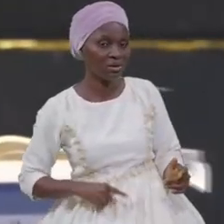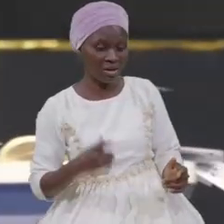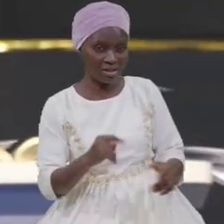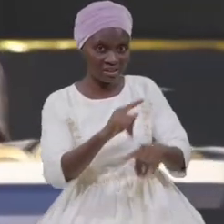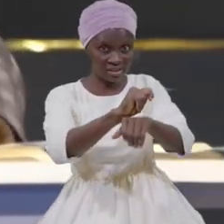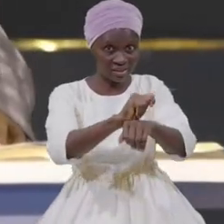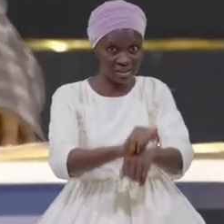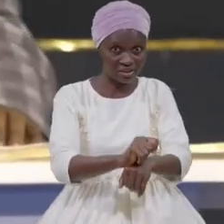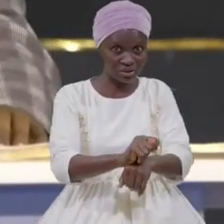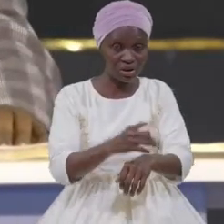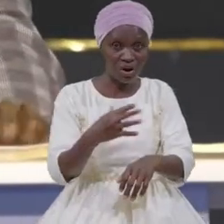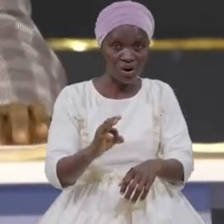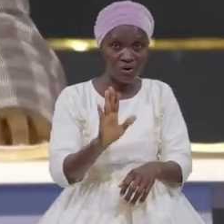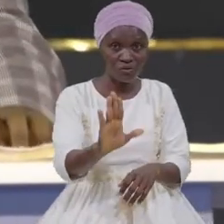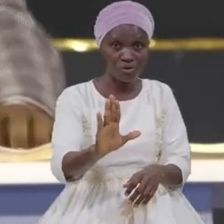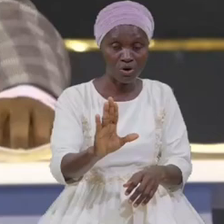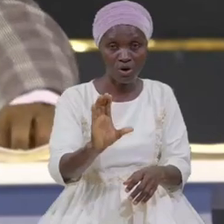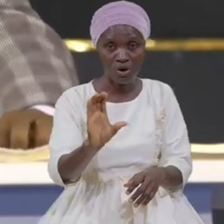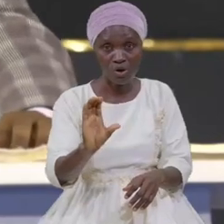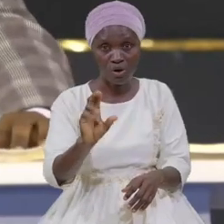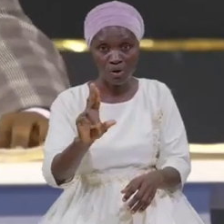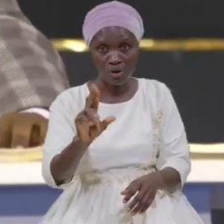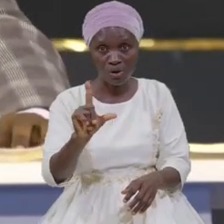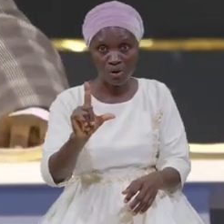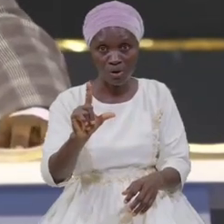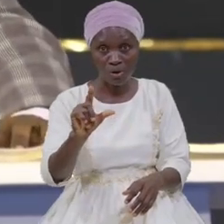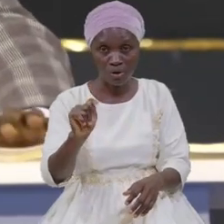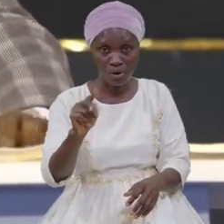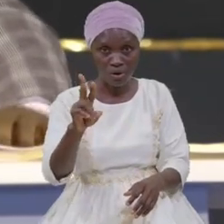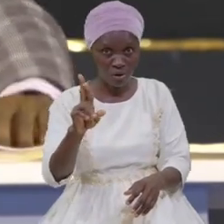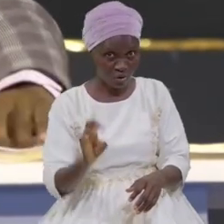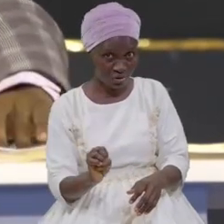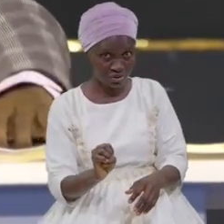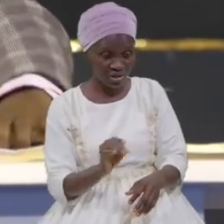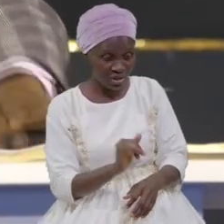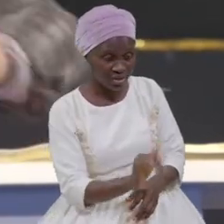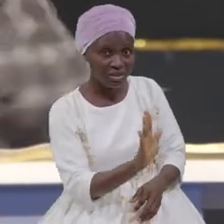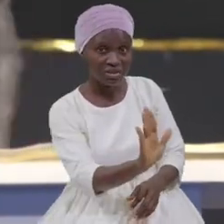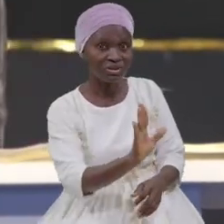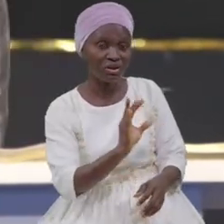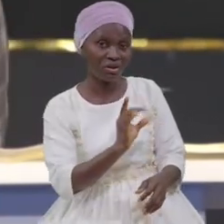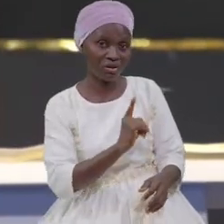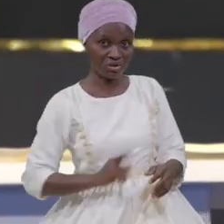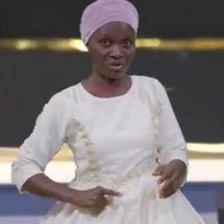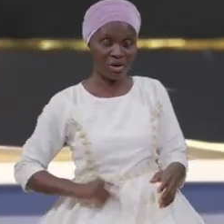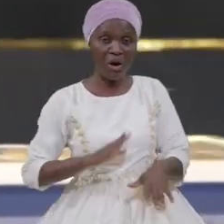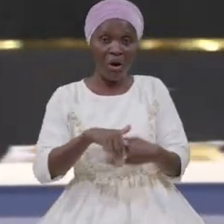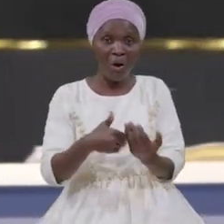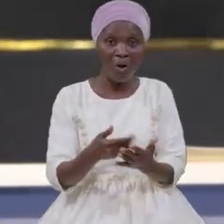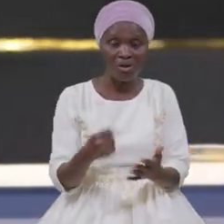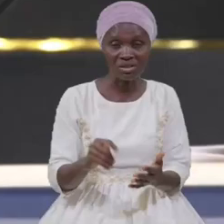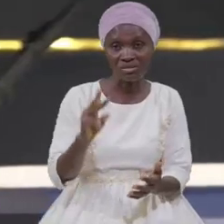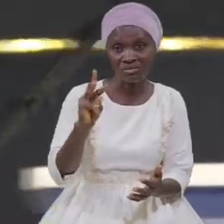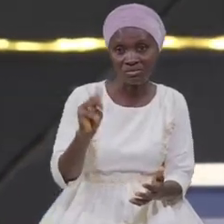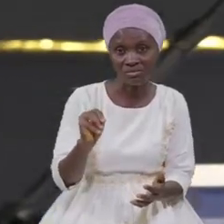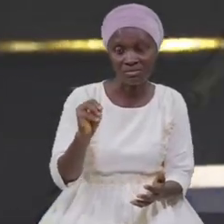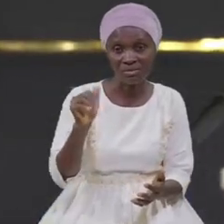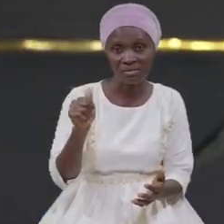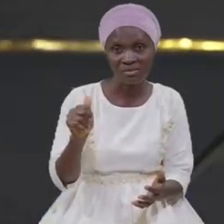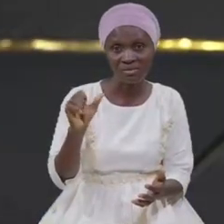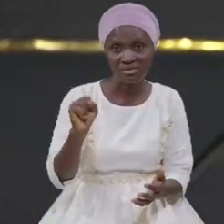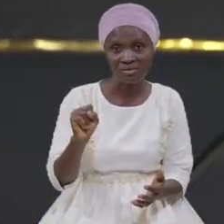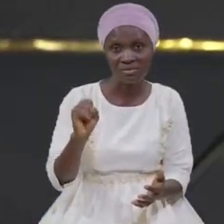culture sont toujours ton Seigneur. Et tu portes les masques et